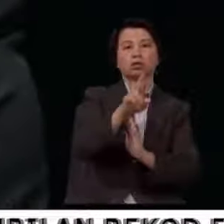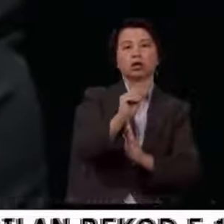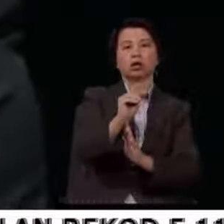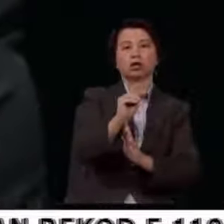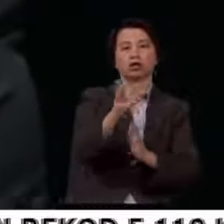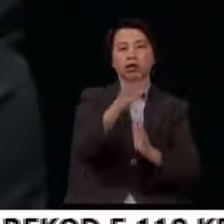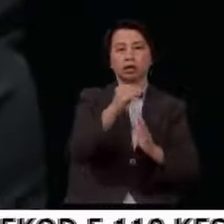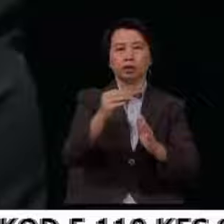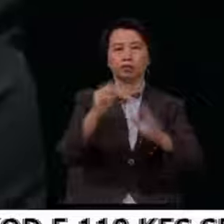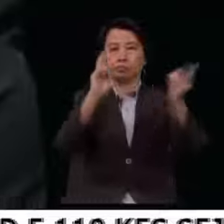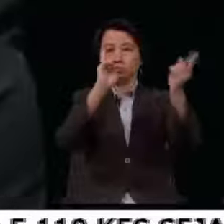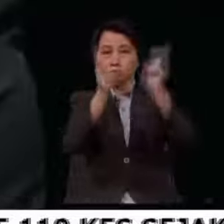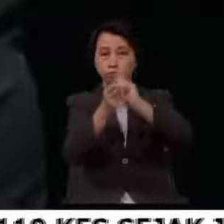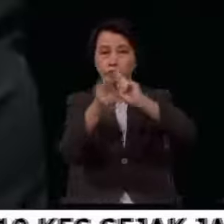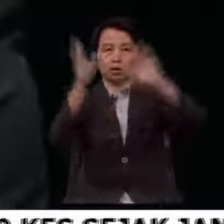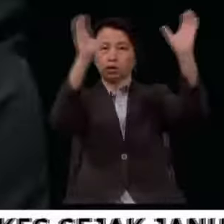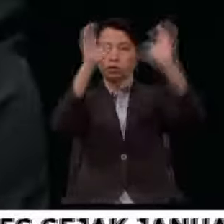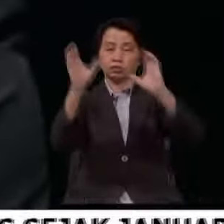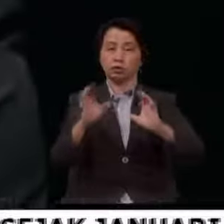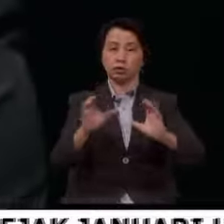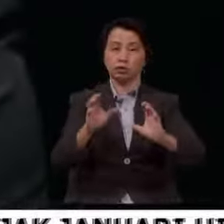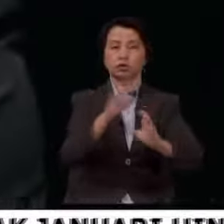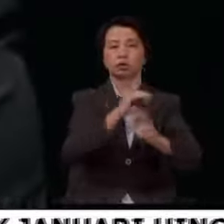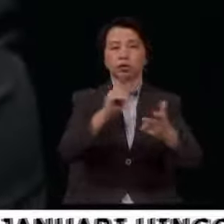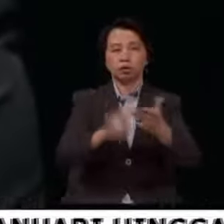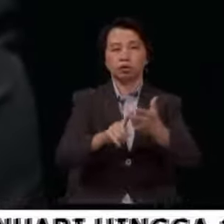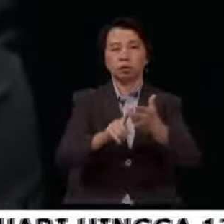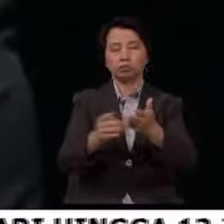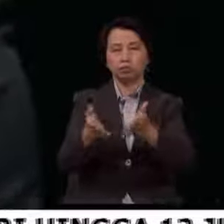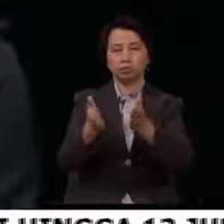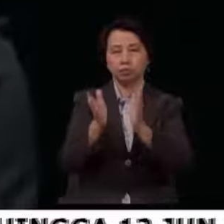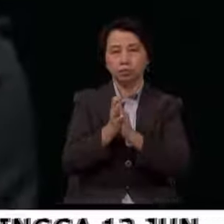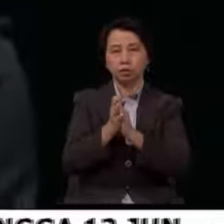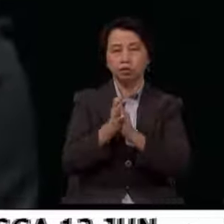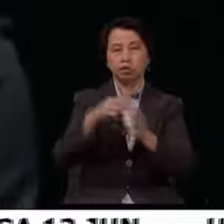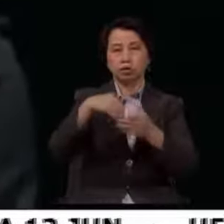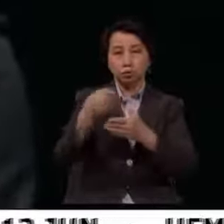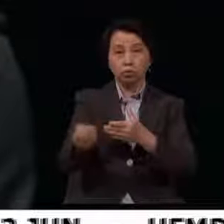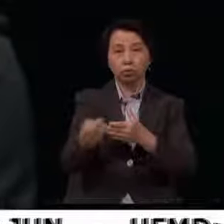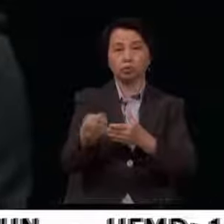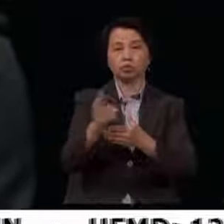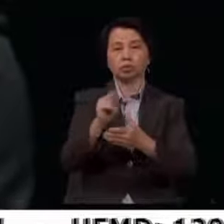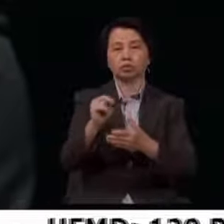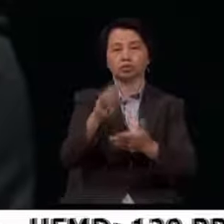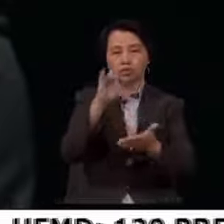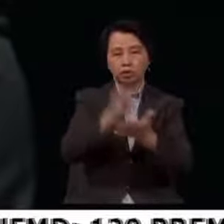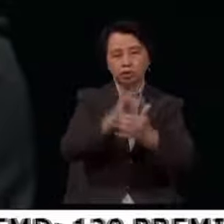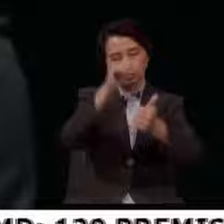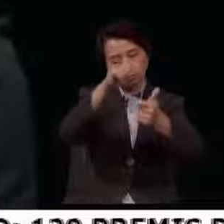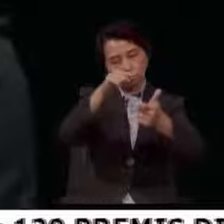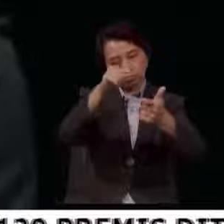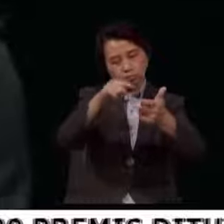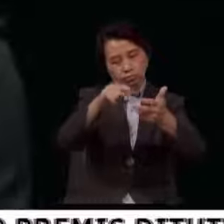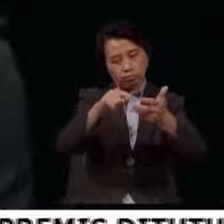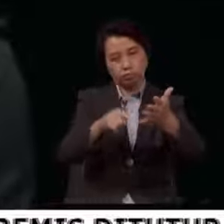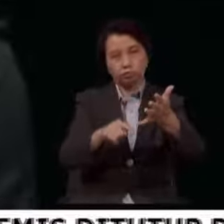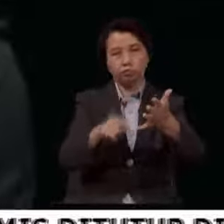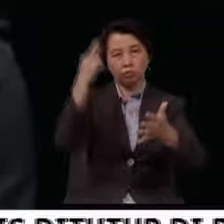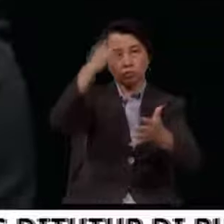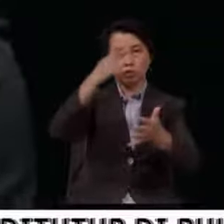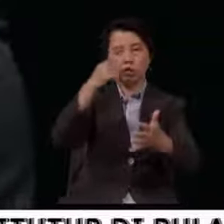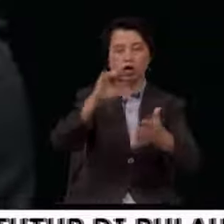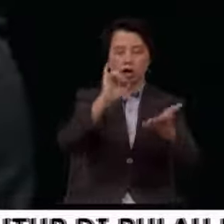merasakan data melewati Ali terima daripada pelaku Acer Aspire mana